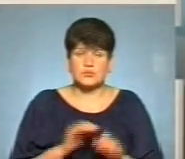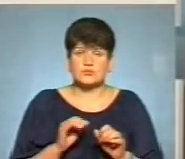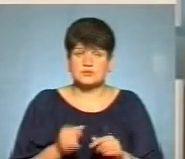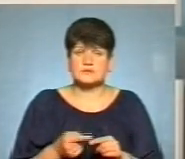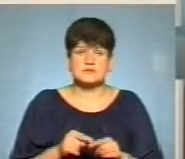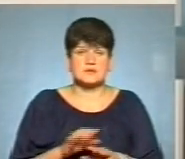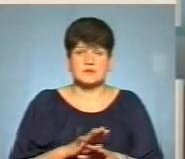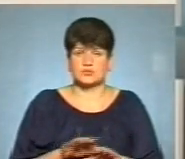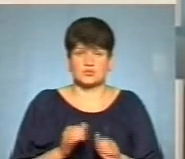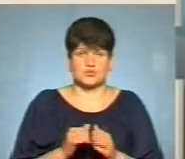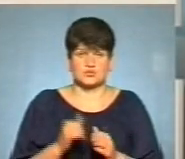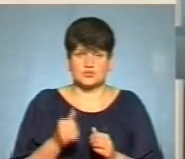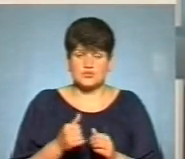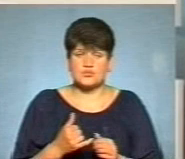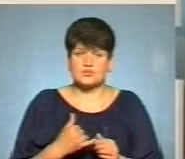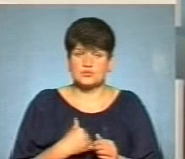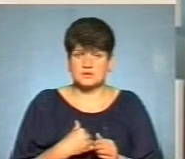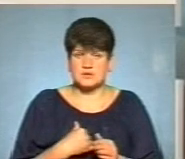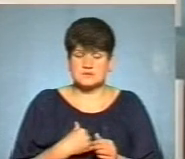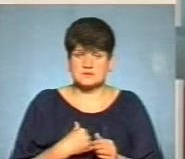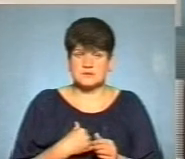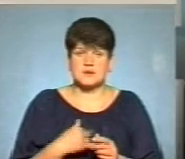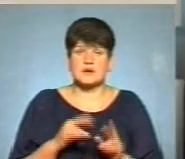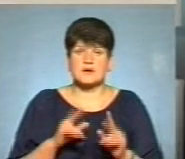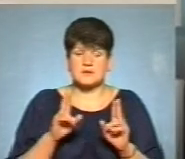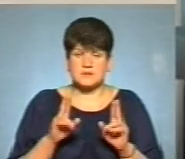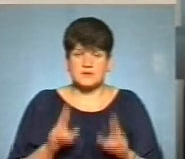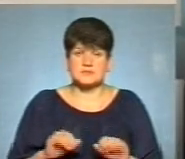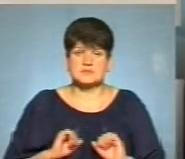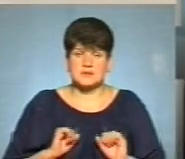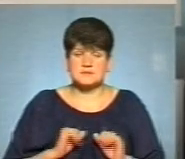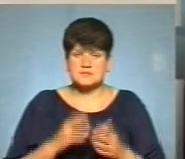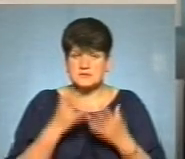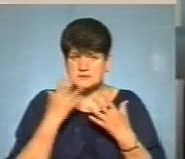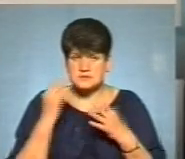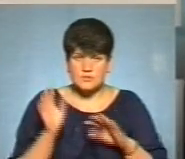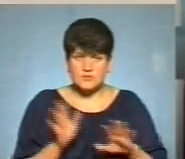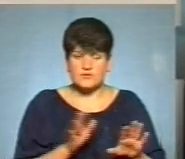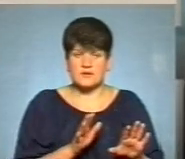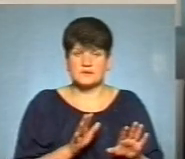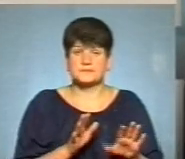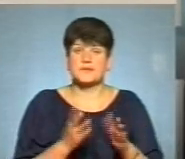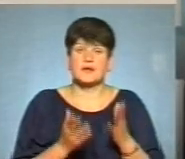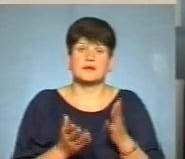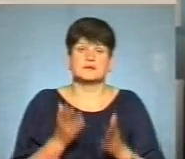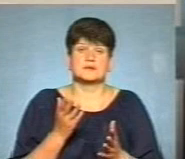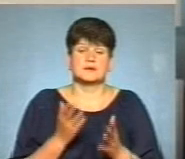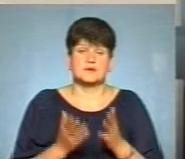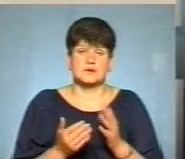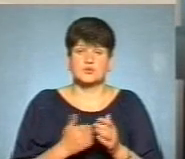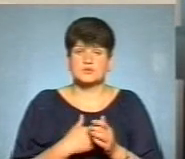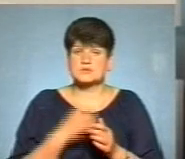було кожного року, тому ми, як правило, стараємося забувати деякі речі. Ось, але